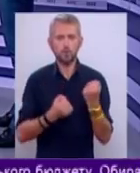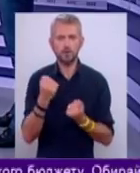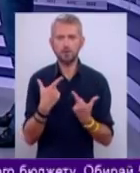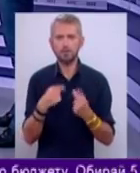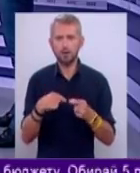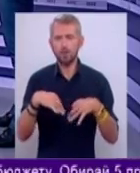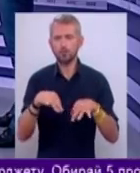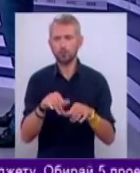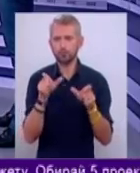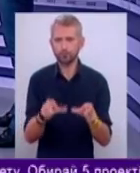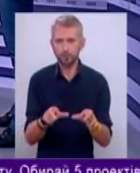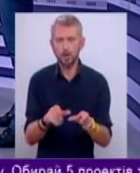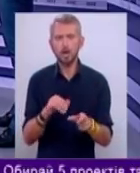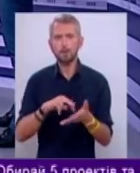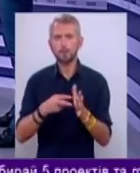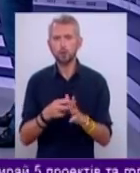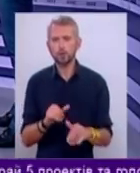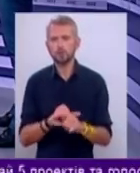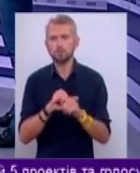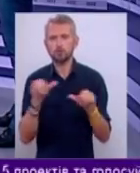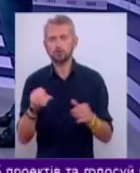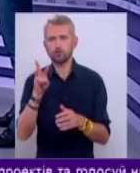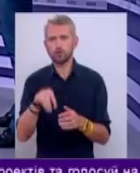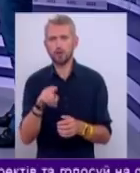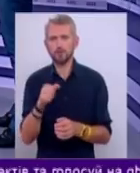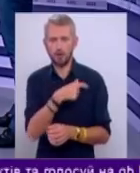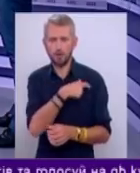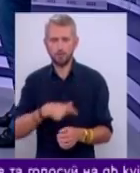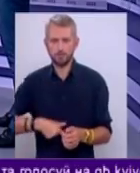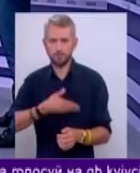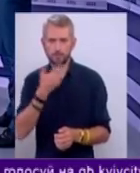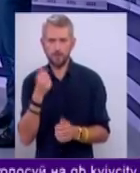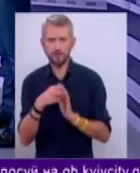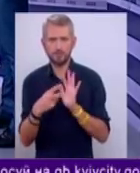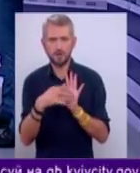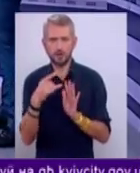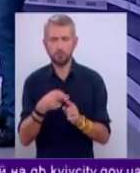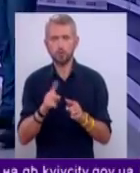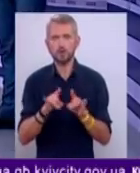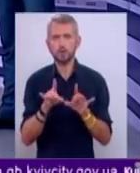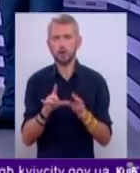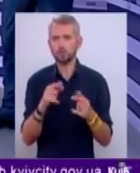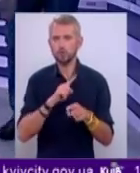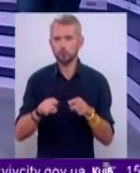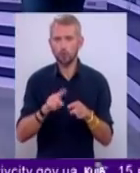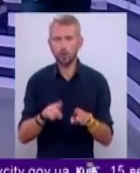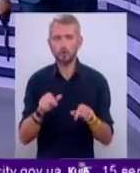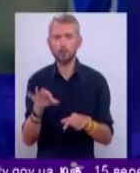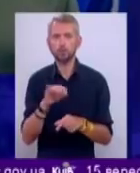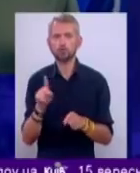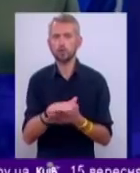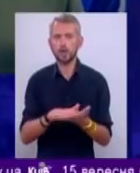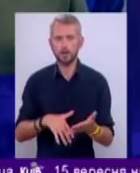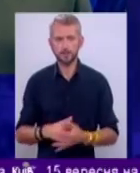от, власне, планують збільшити штраф за непристебнутий пасок у 17 разів. Про це не тільки розкажемо вже за мить, також про що йтиметься